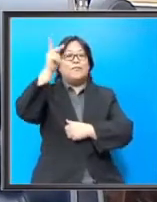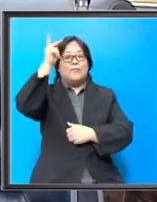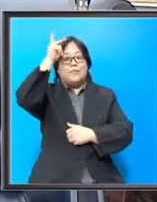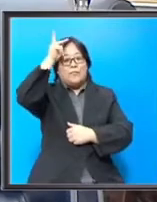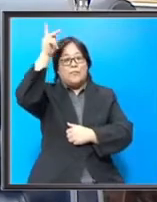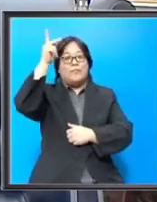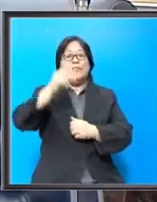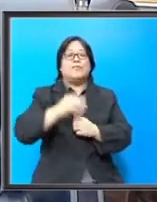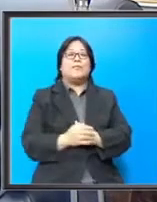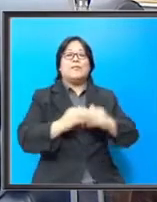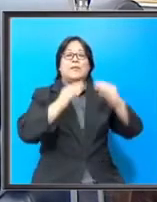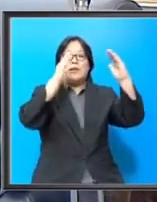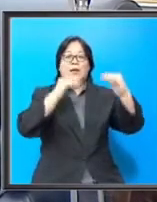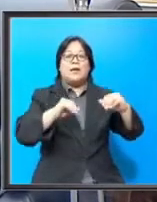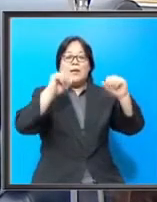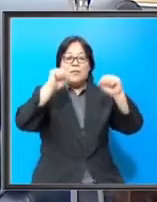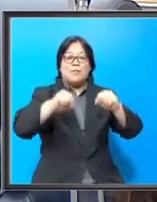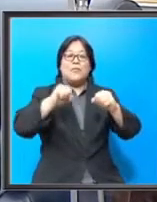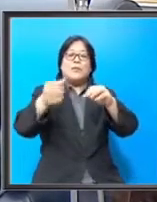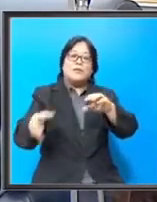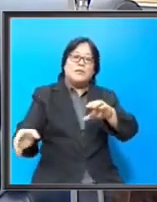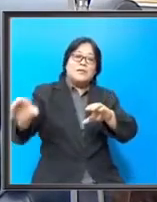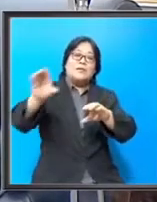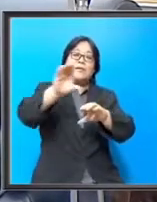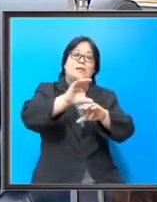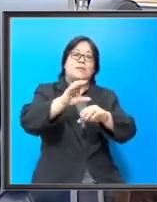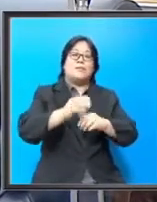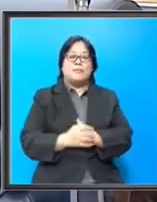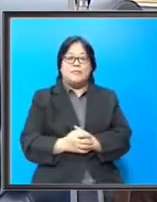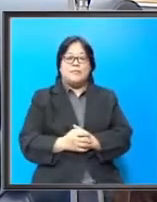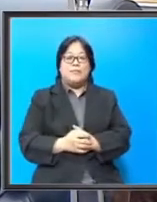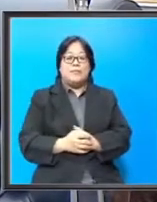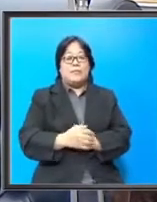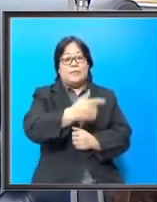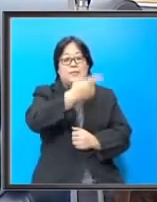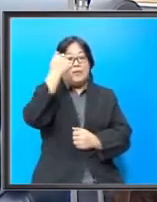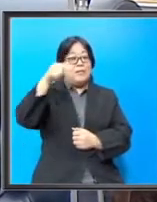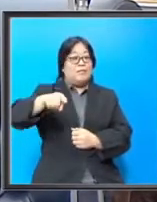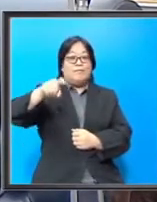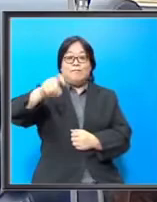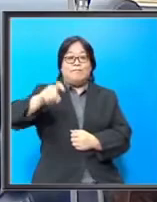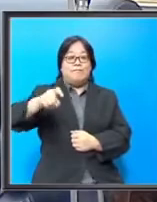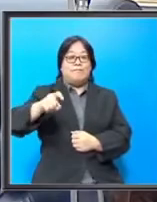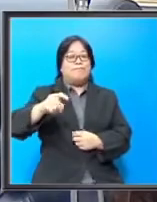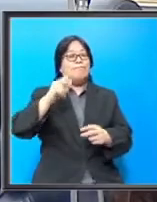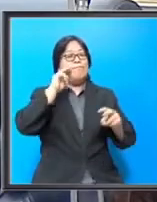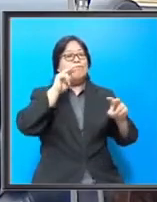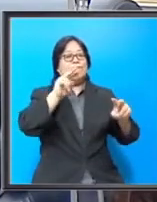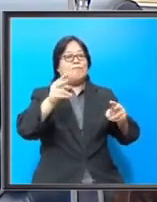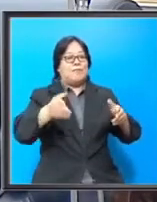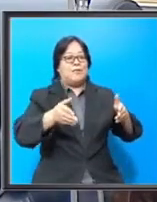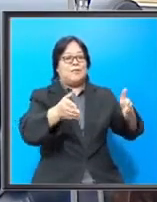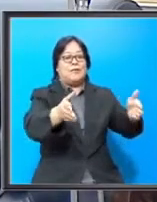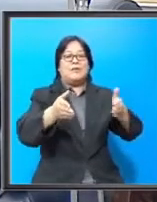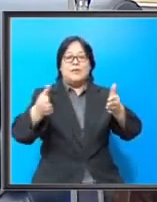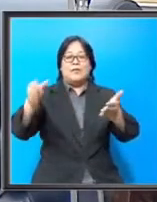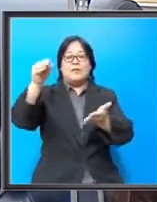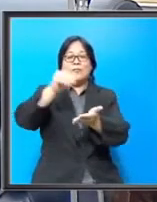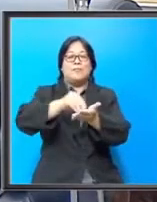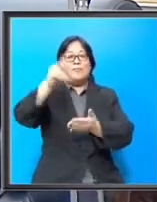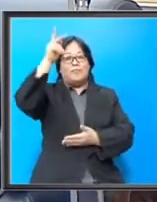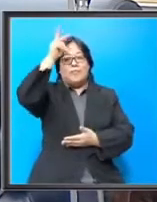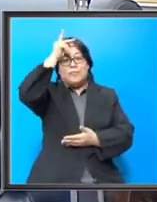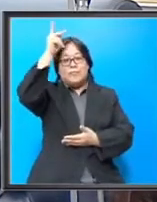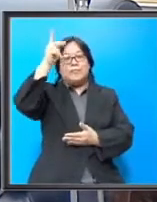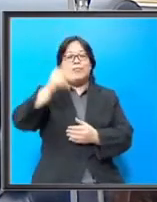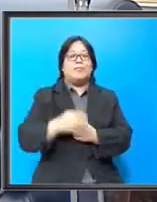ini diharap dapat ditambah karena iye perlu dilihat jalan-jalan di negeri